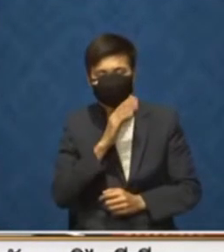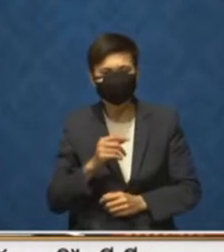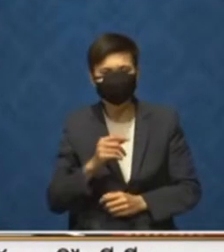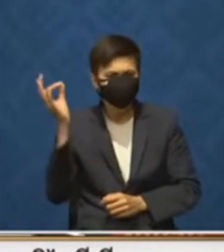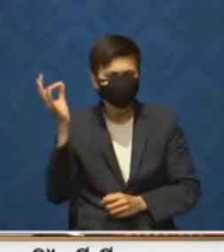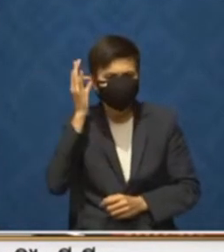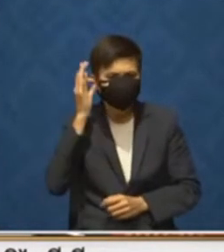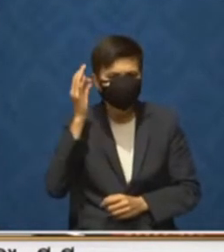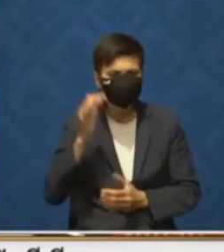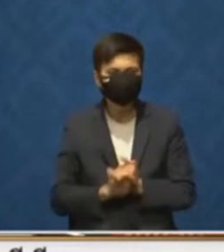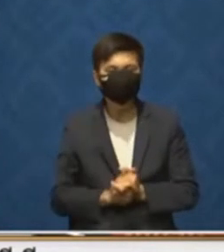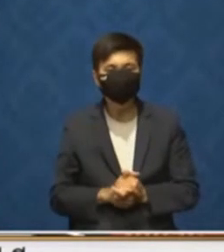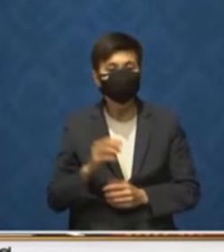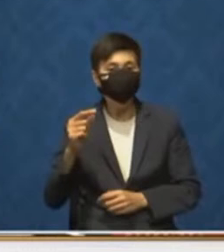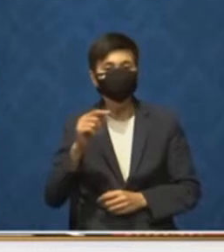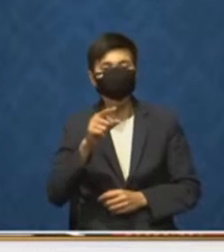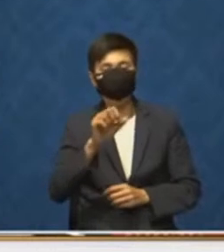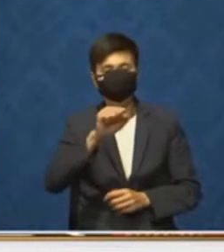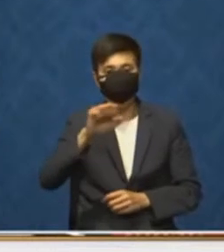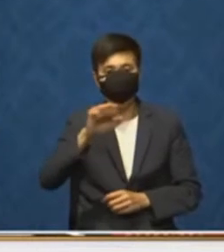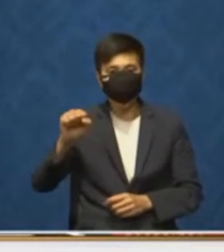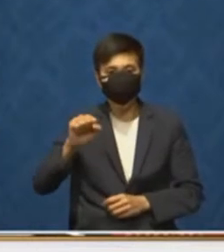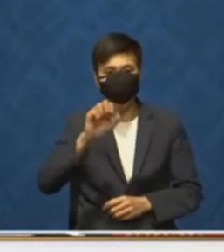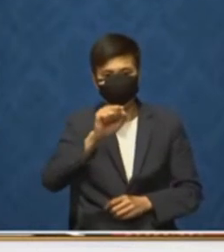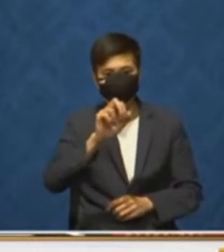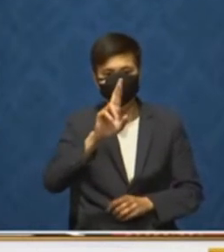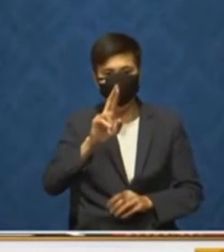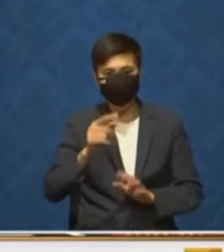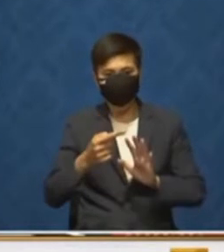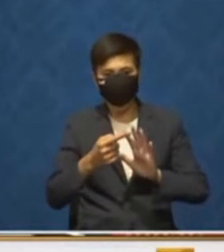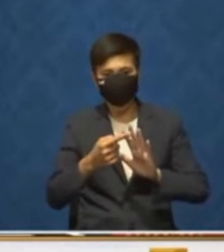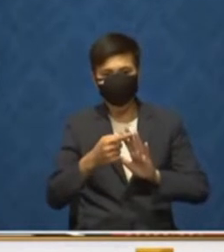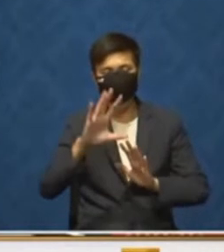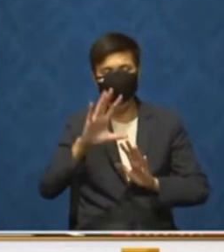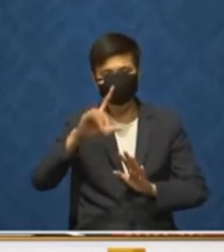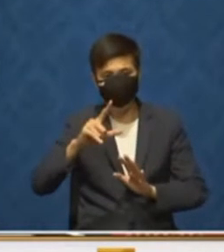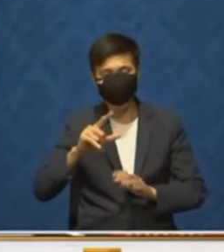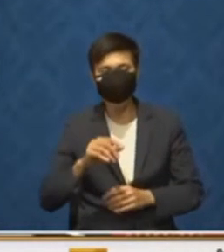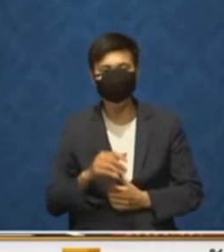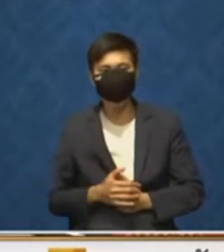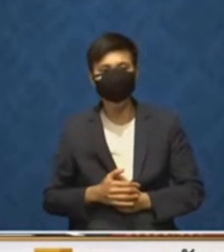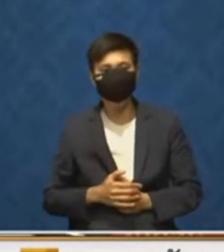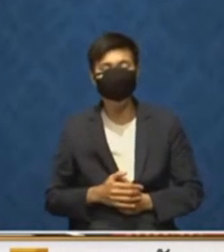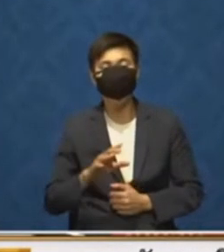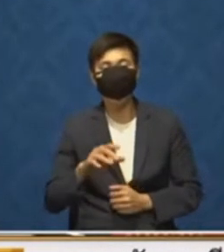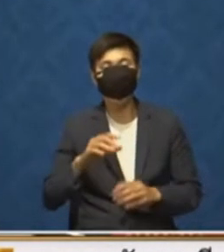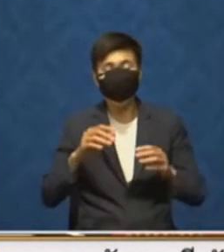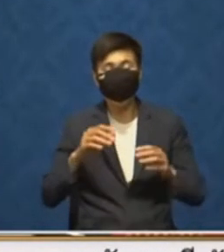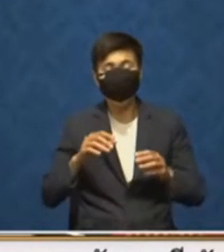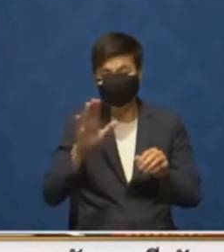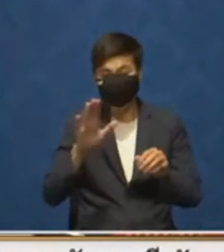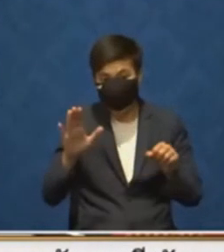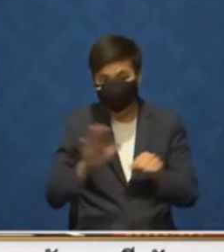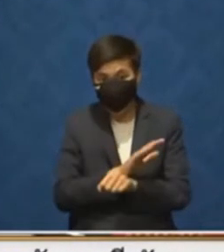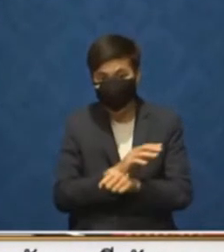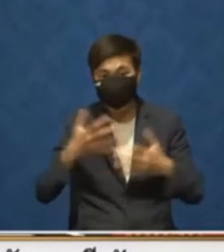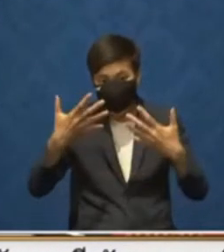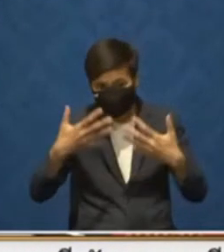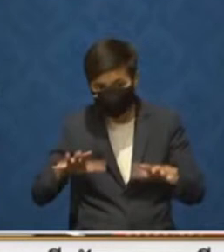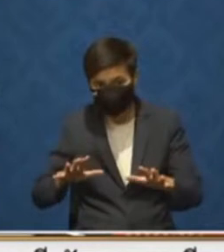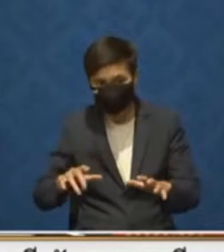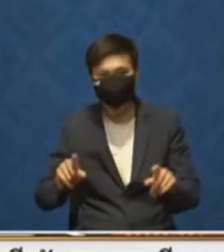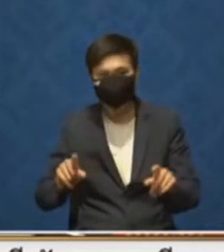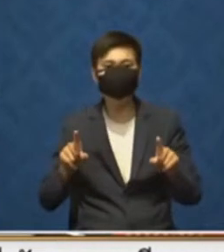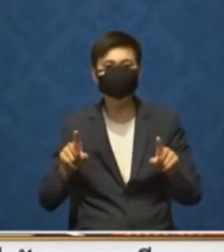สเซ่ได้พูดมาว่าถ้ามันเสร็จเมื่อไหร่จะกลายเป็นโจ๊กครับไม่ได้เป็น